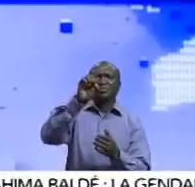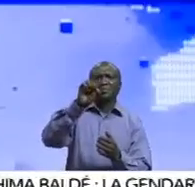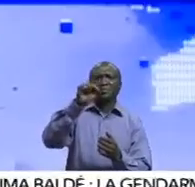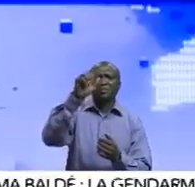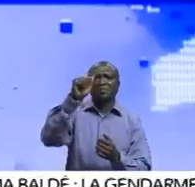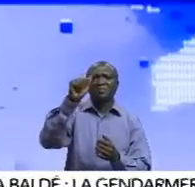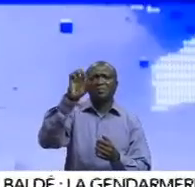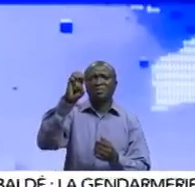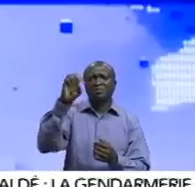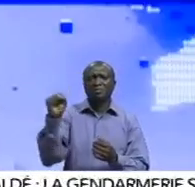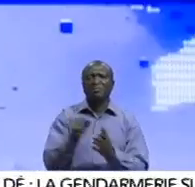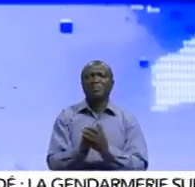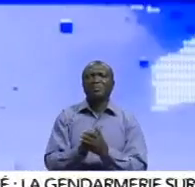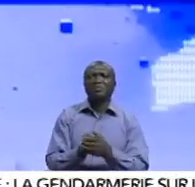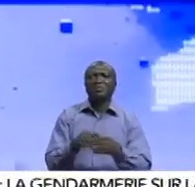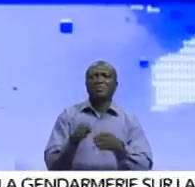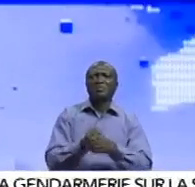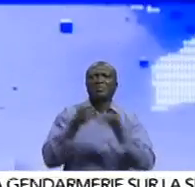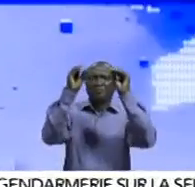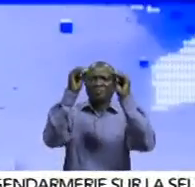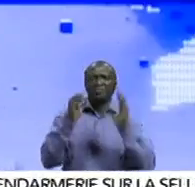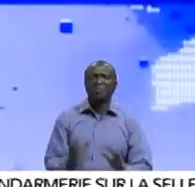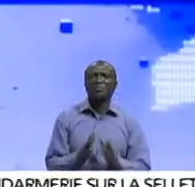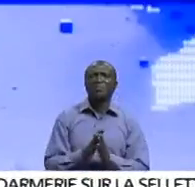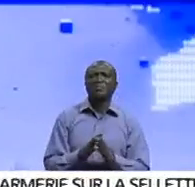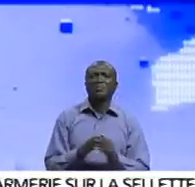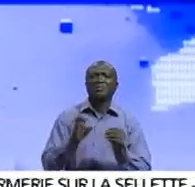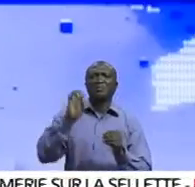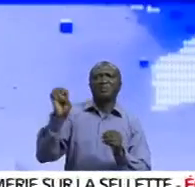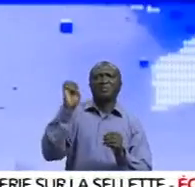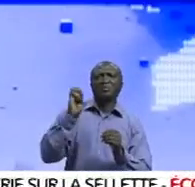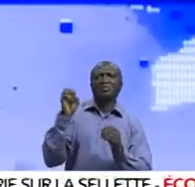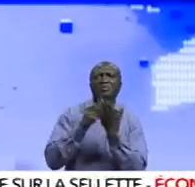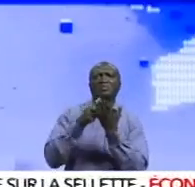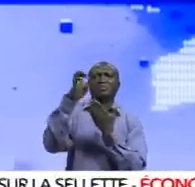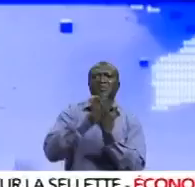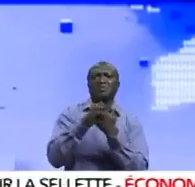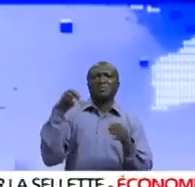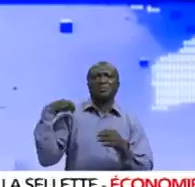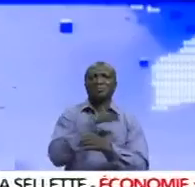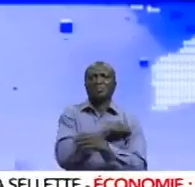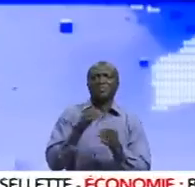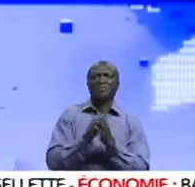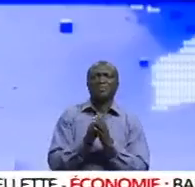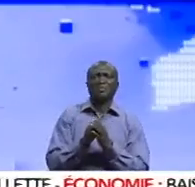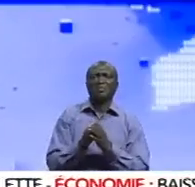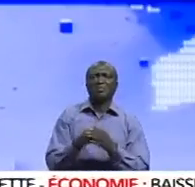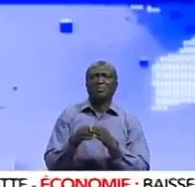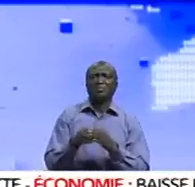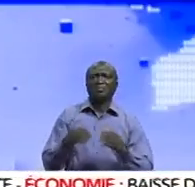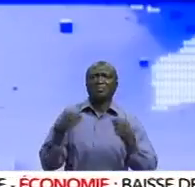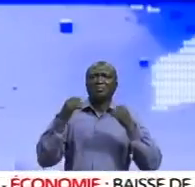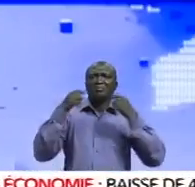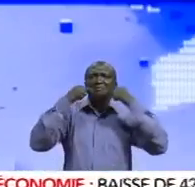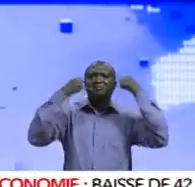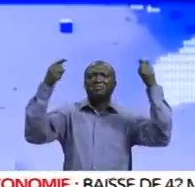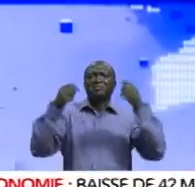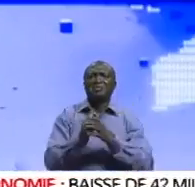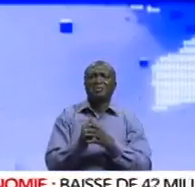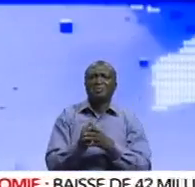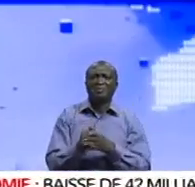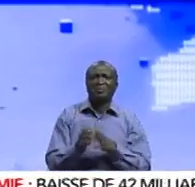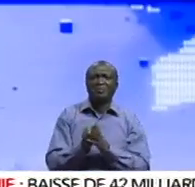grève de 48 he à compté de ce mercredi 23 novembre ses membres dénoncent les conditions de travail à lucade les